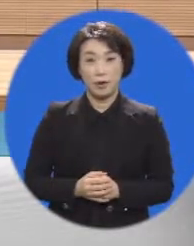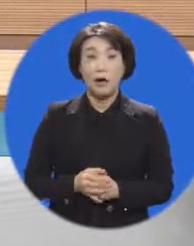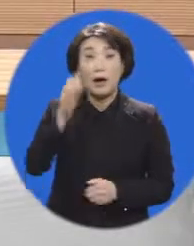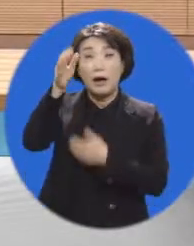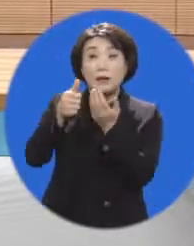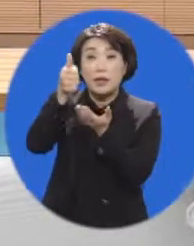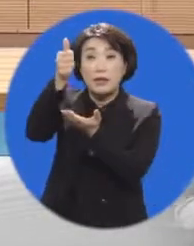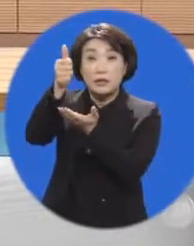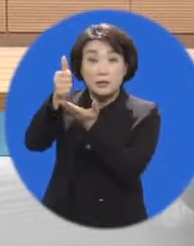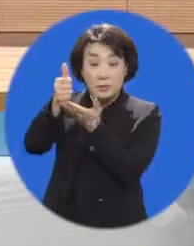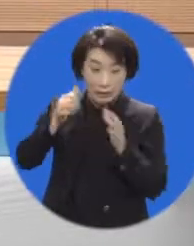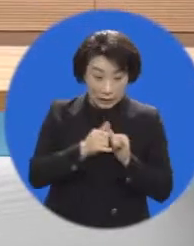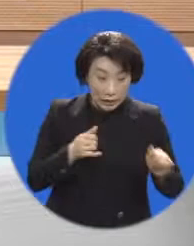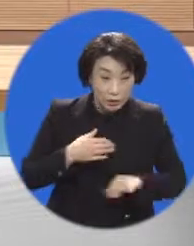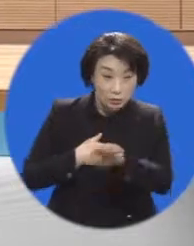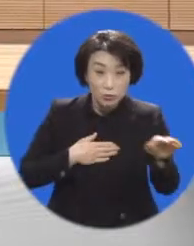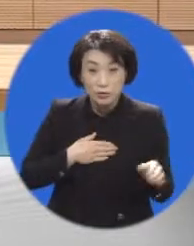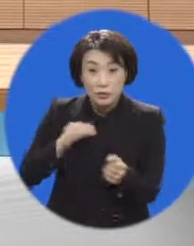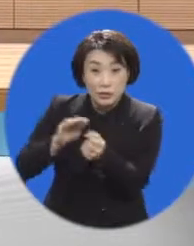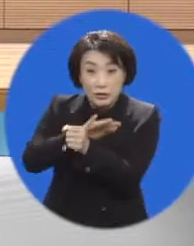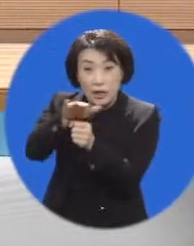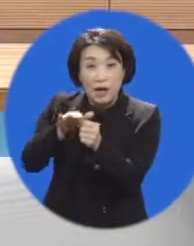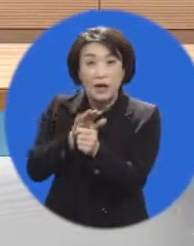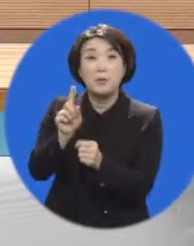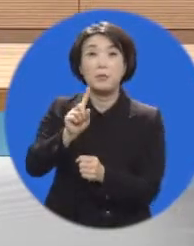하나님은 우리 인간을 사랑하시기를